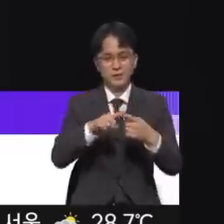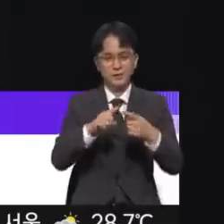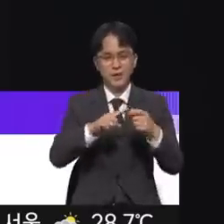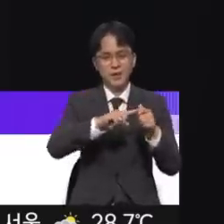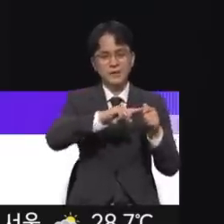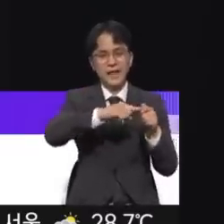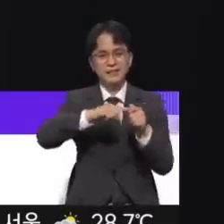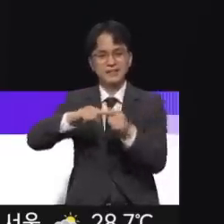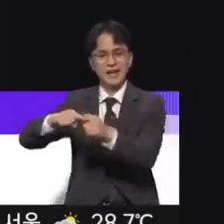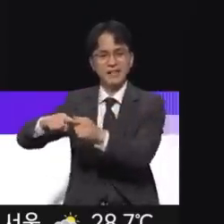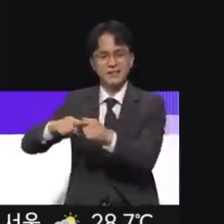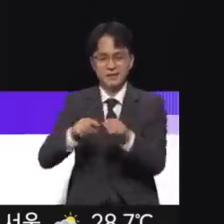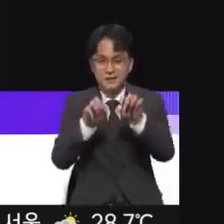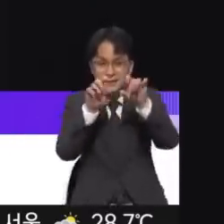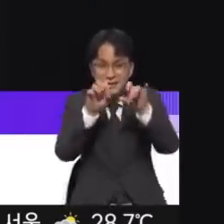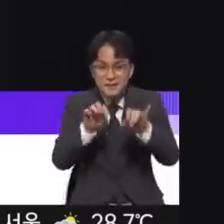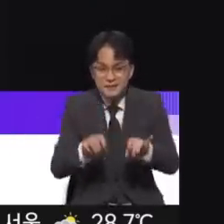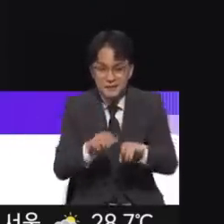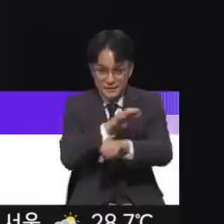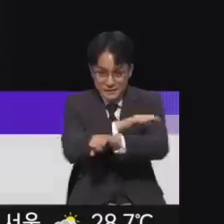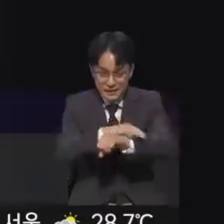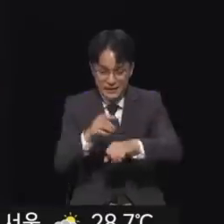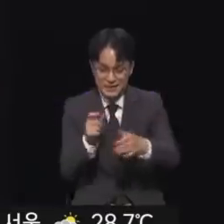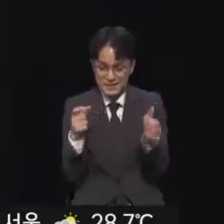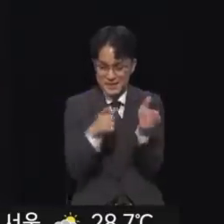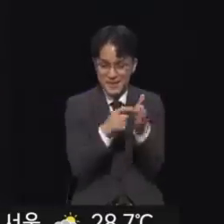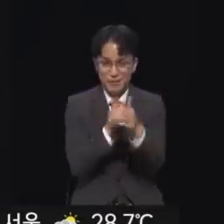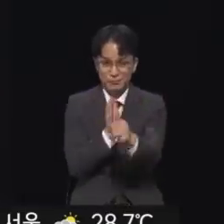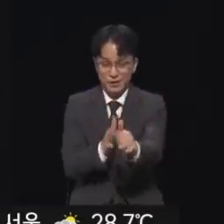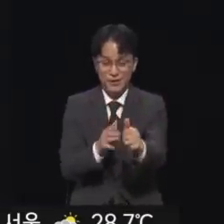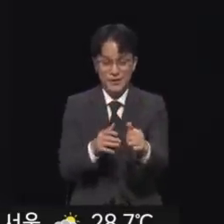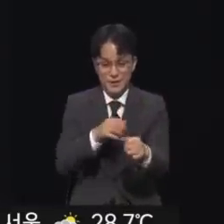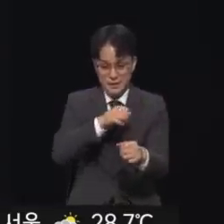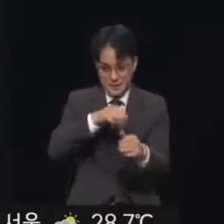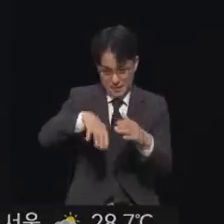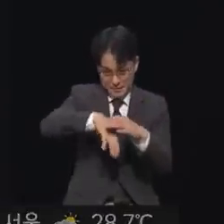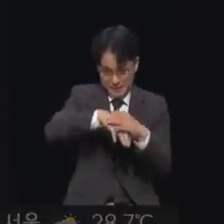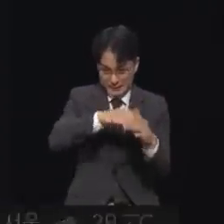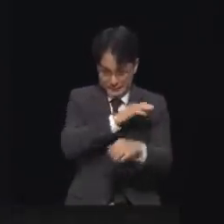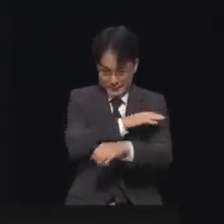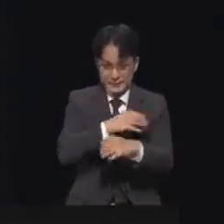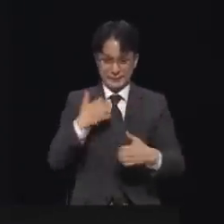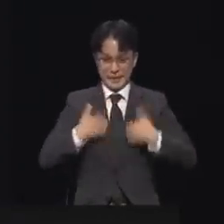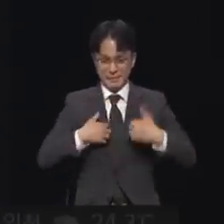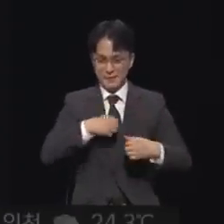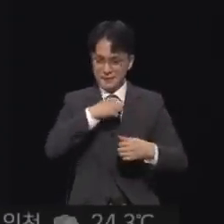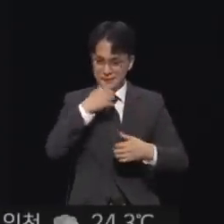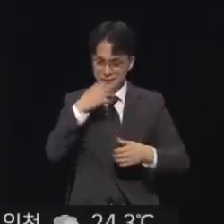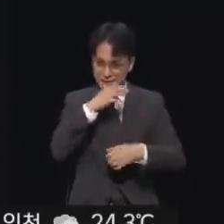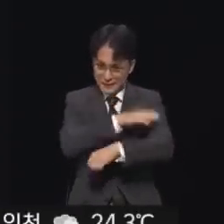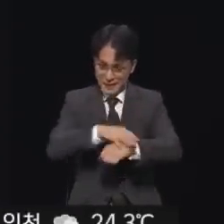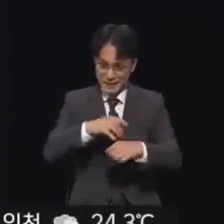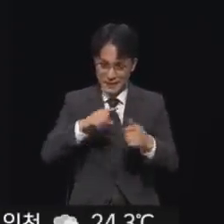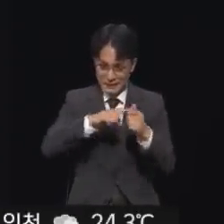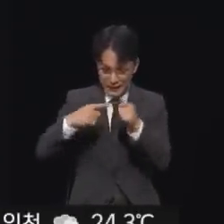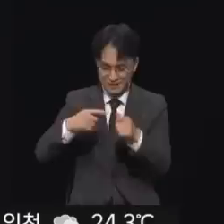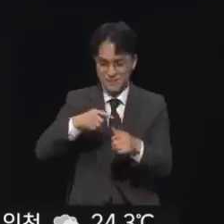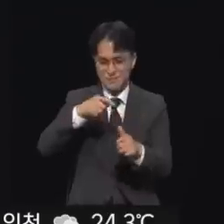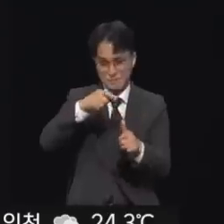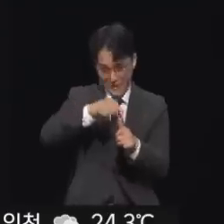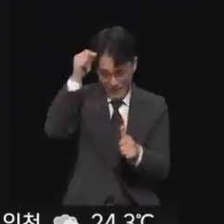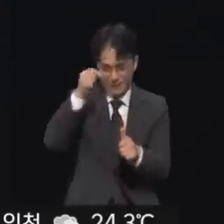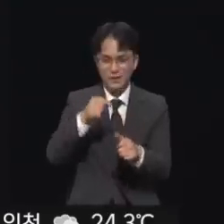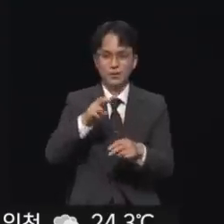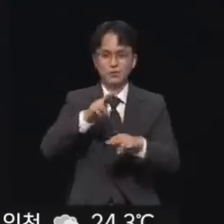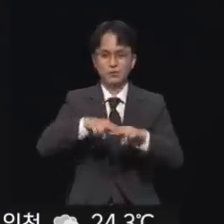상품권 2장씩 보내드리도록 하겠습니다 지금 부터는 좀더 이계환 적절히 냐 정말로 그런 부분을